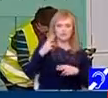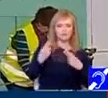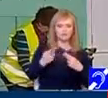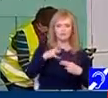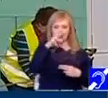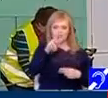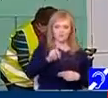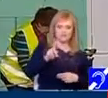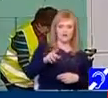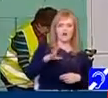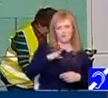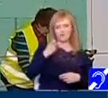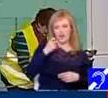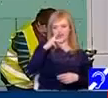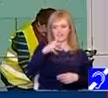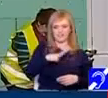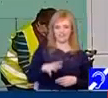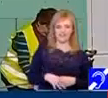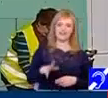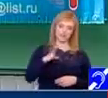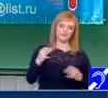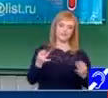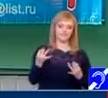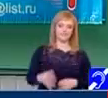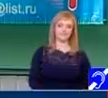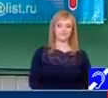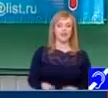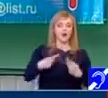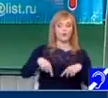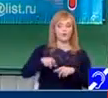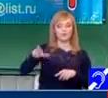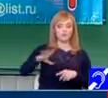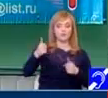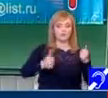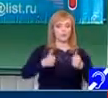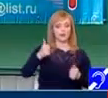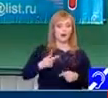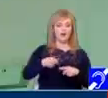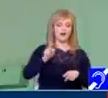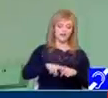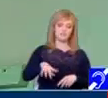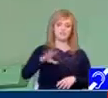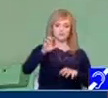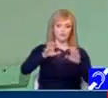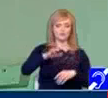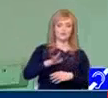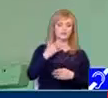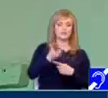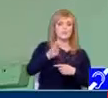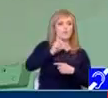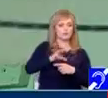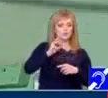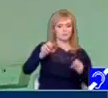ceva. Am comis și greșeli, dar a fost destul de interesant. Organizatorii competiției susțin că turismul pedestru este mai mult decât un